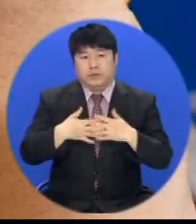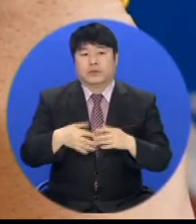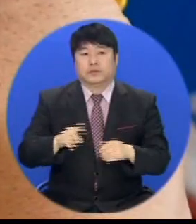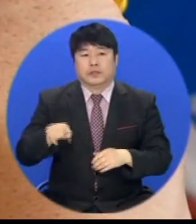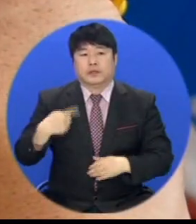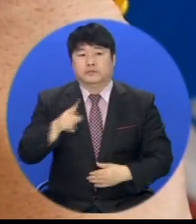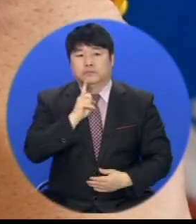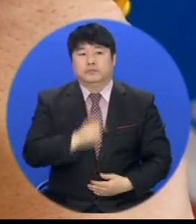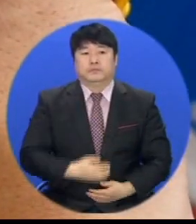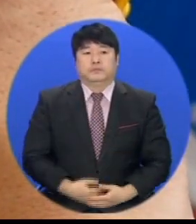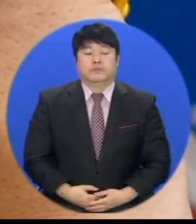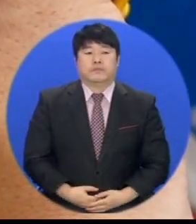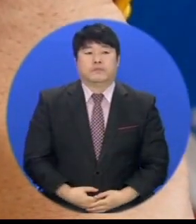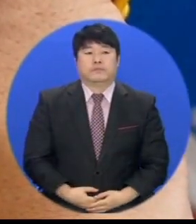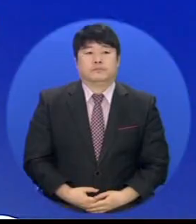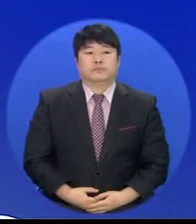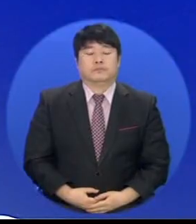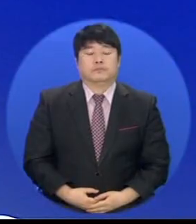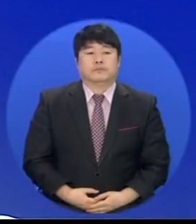이었습니다.